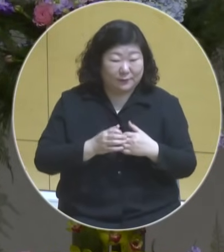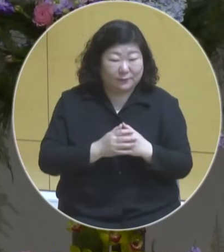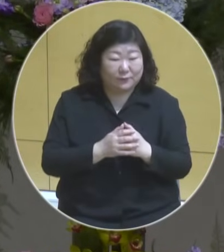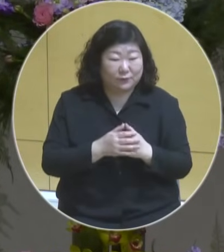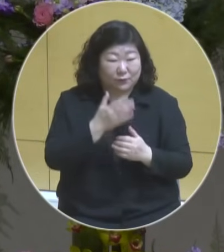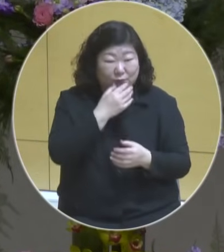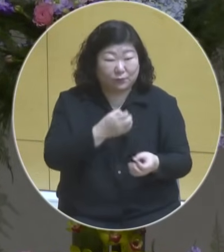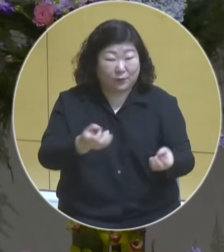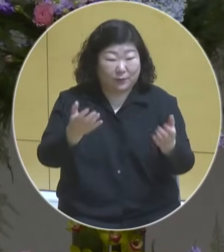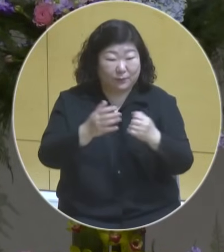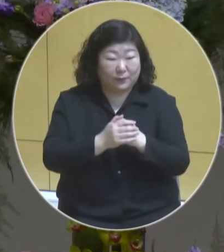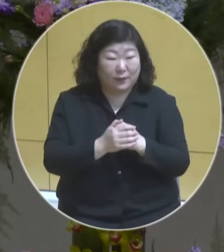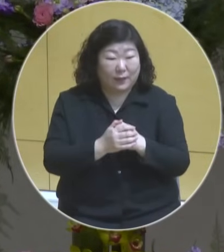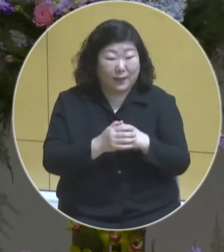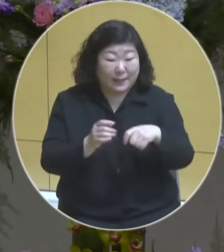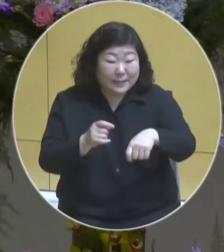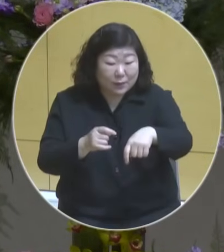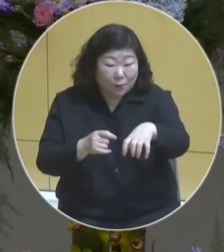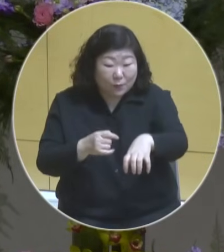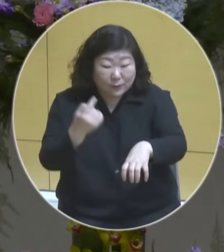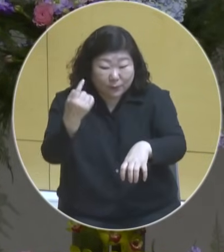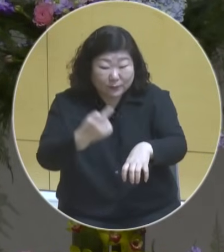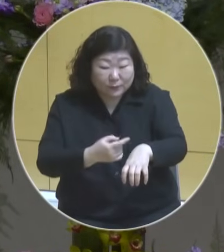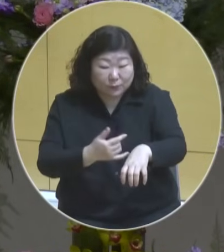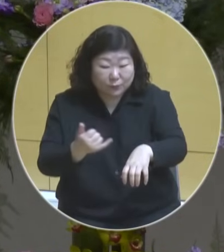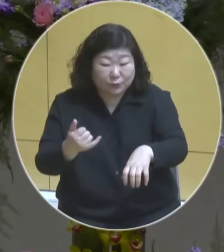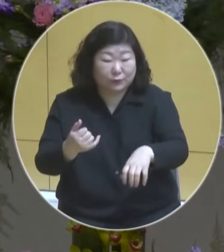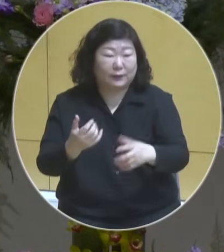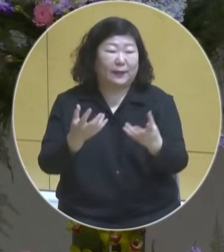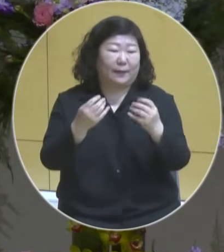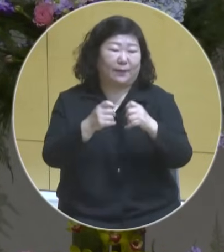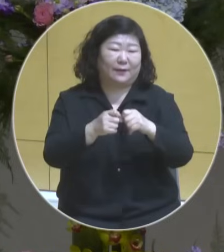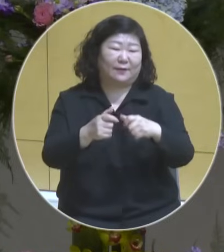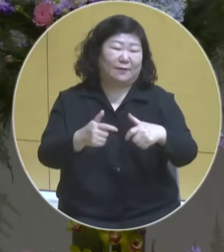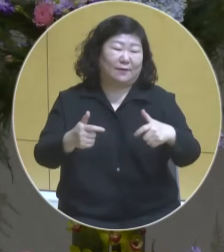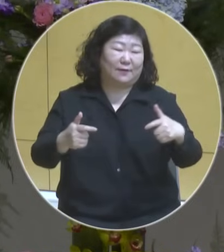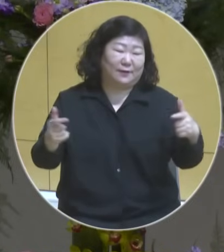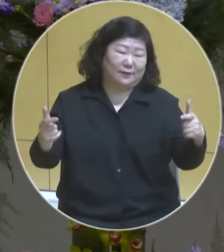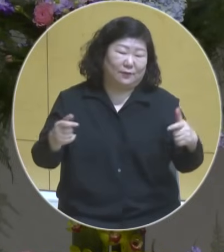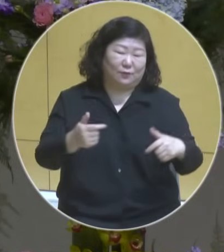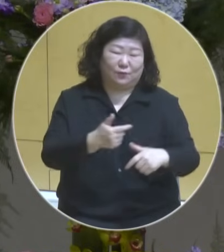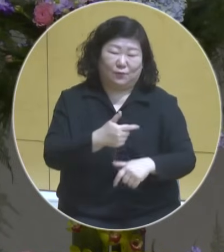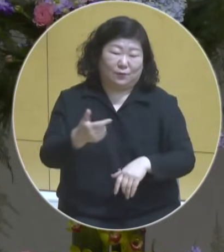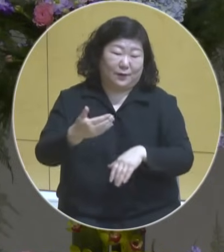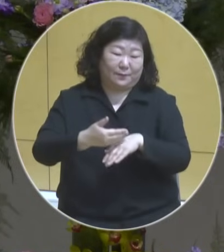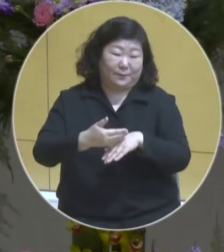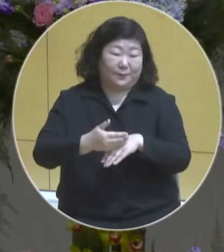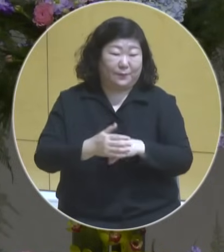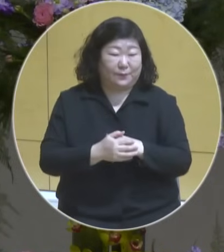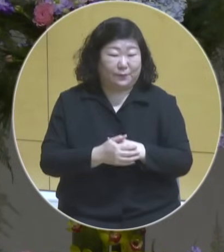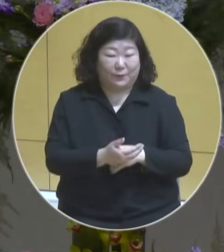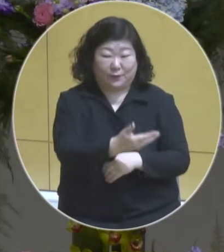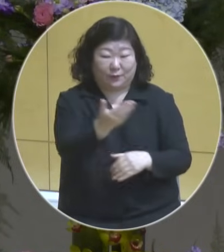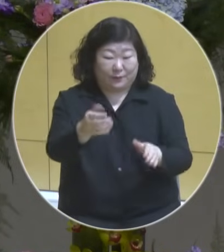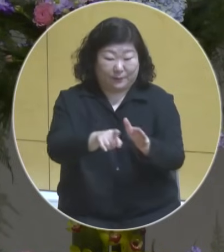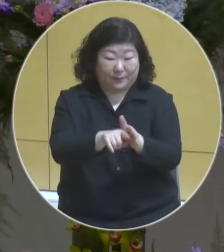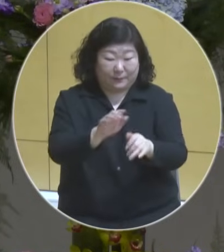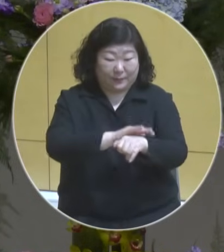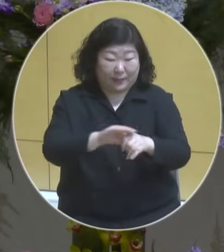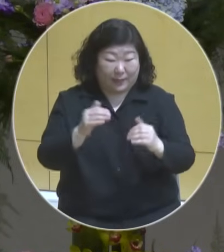우리 예배당에 나와서 드리는 예배를 드리는 분들이 많아져서 얼마나 감사한지 모르겠습니다 여러분이 믿음이 잘